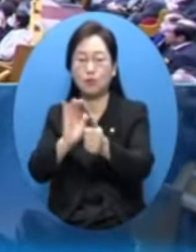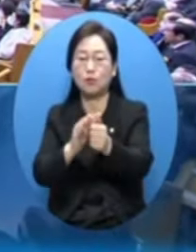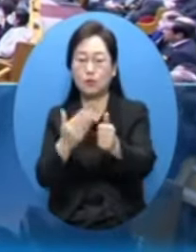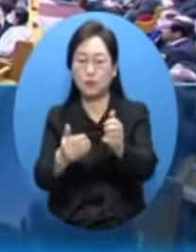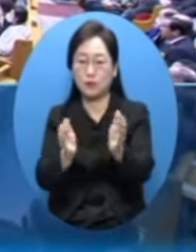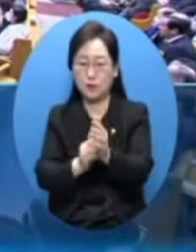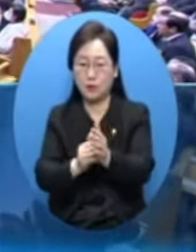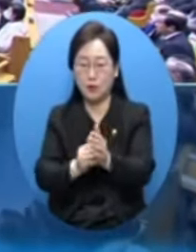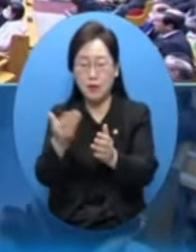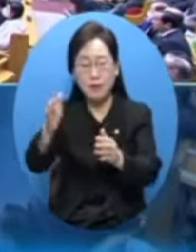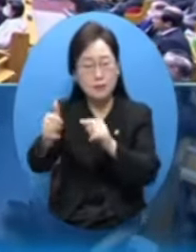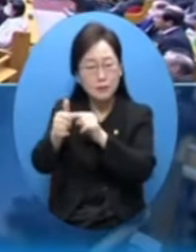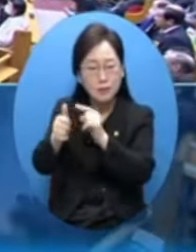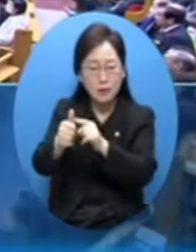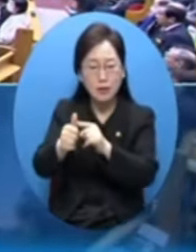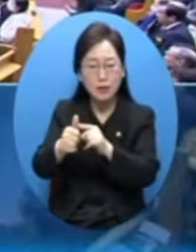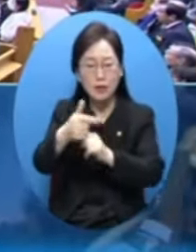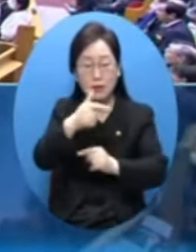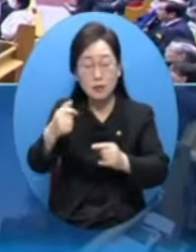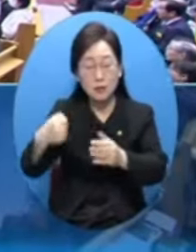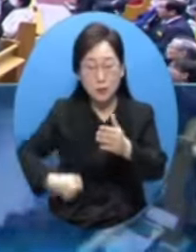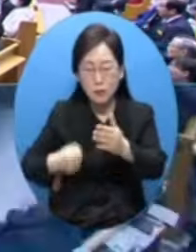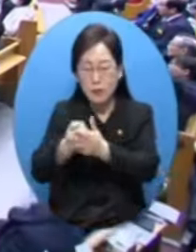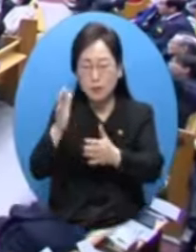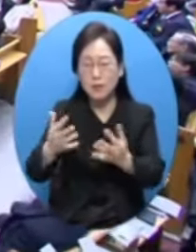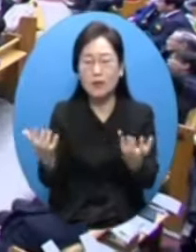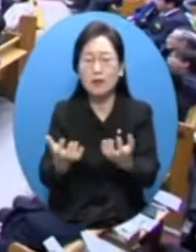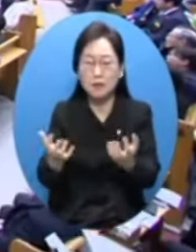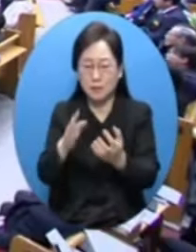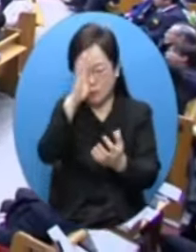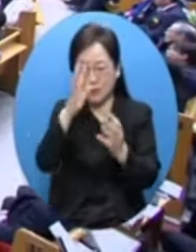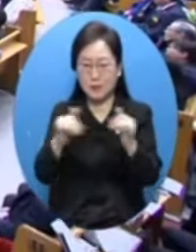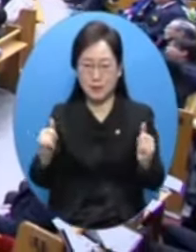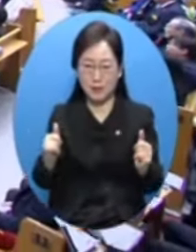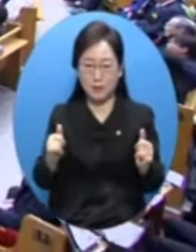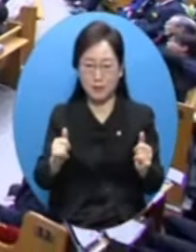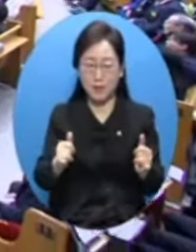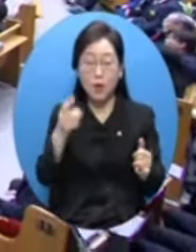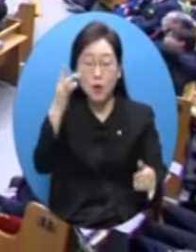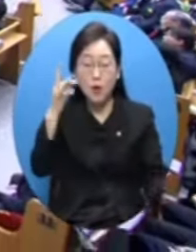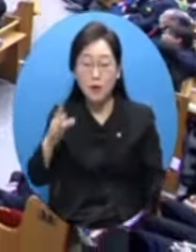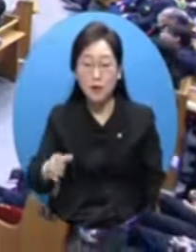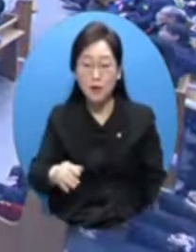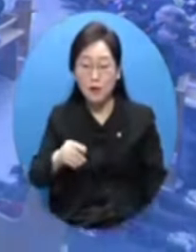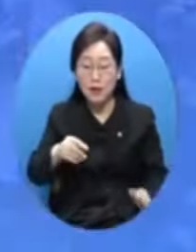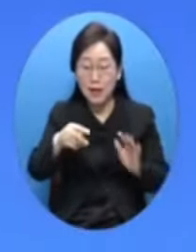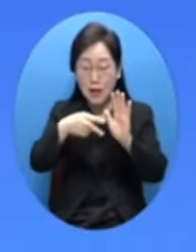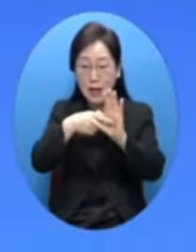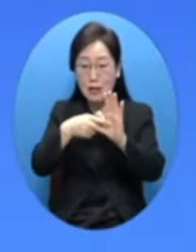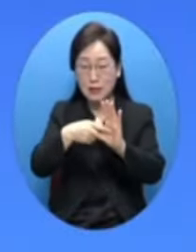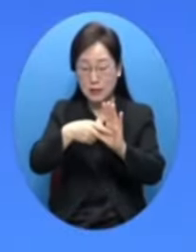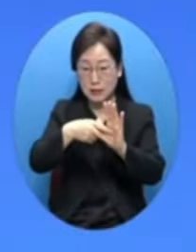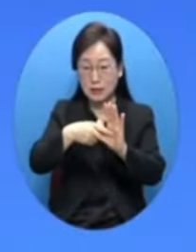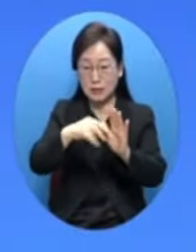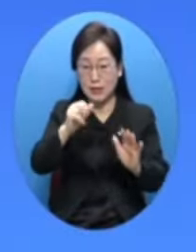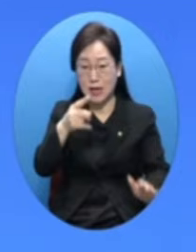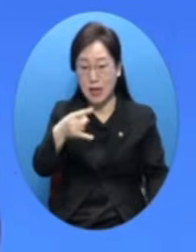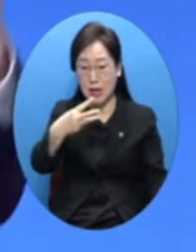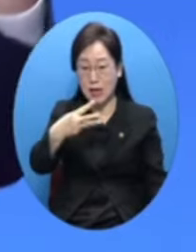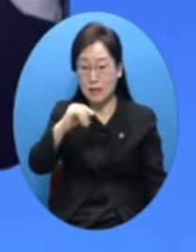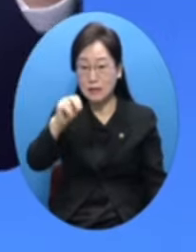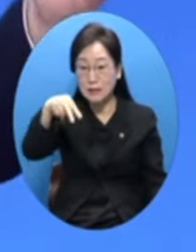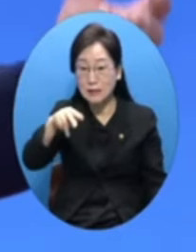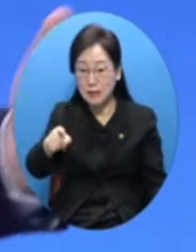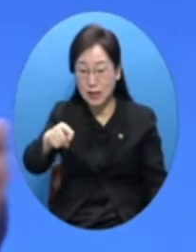환자더라 말씀합니다. 엘리사가 북왕국 이스라엘의 선자로 활동하던 시대 기원전 9세기 지금부터